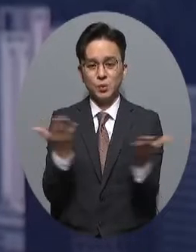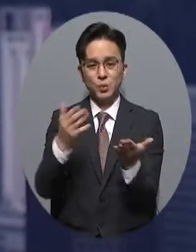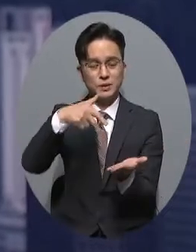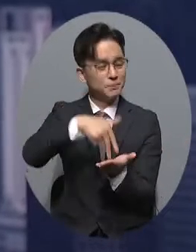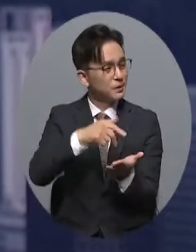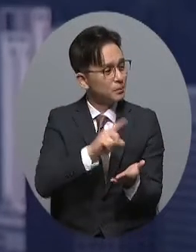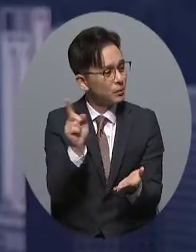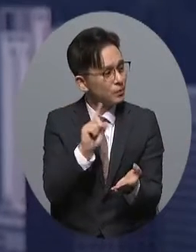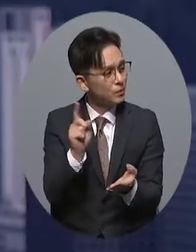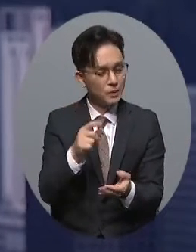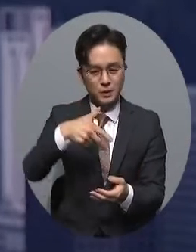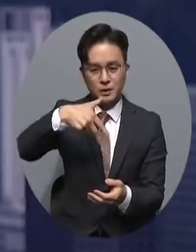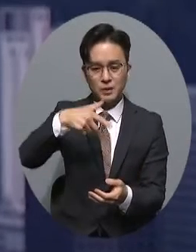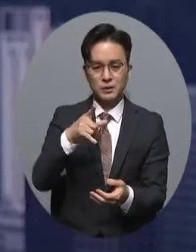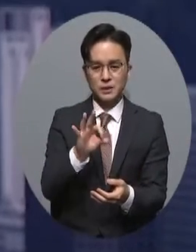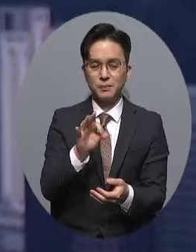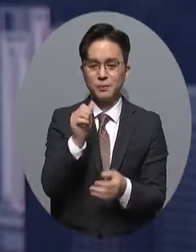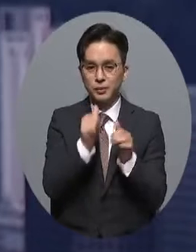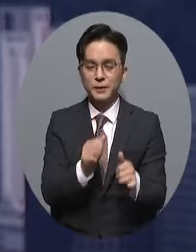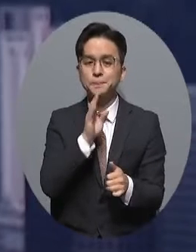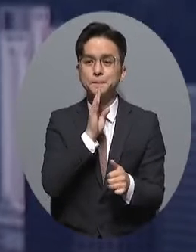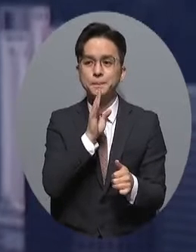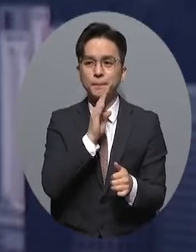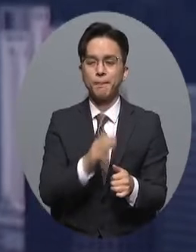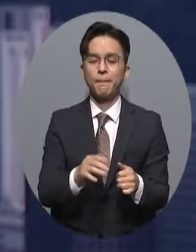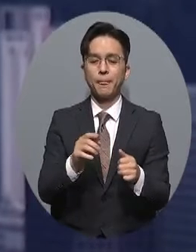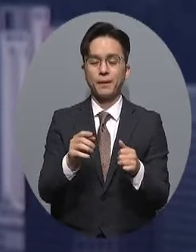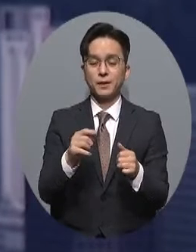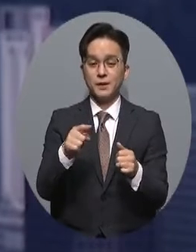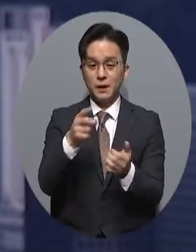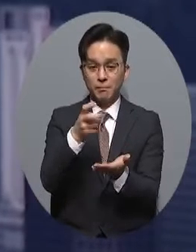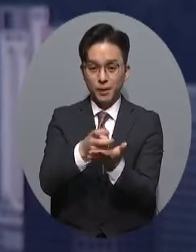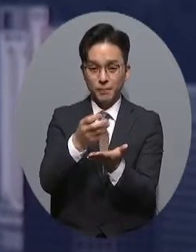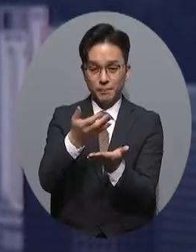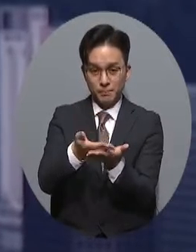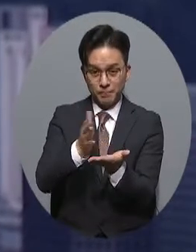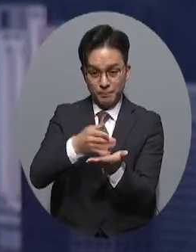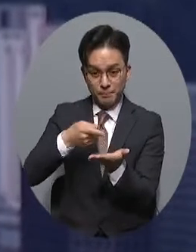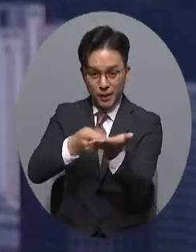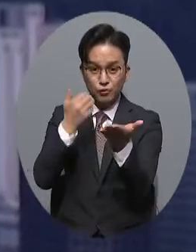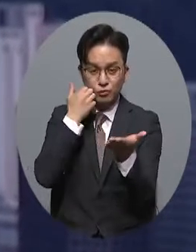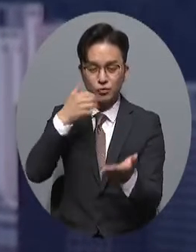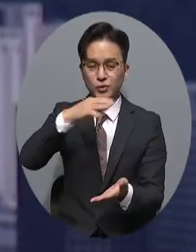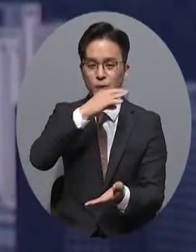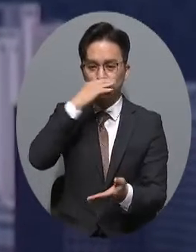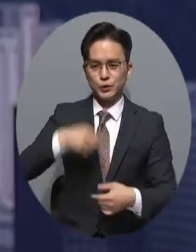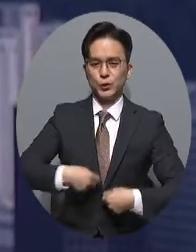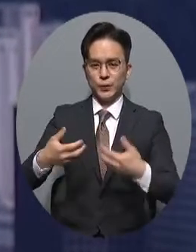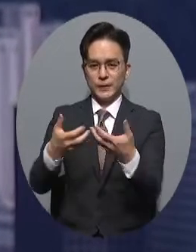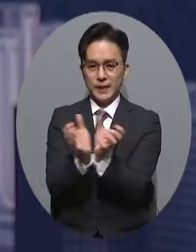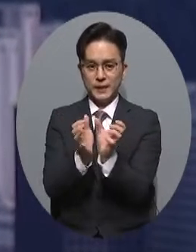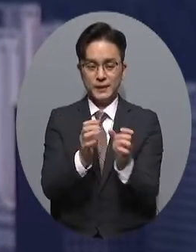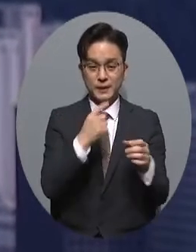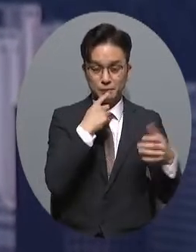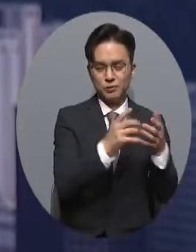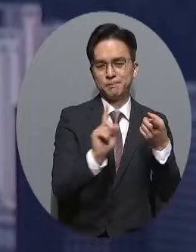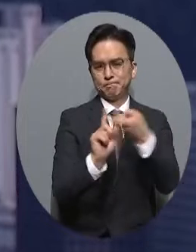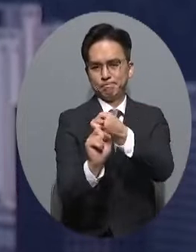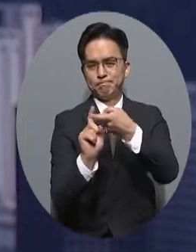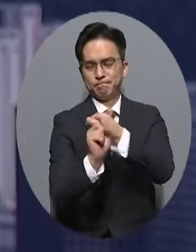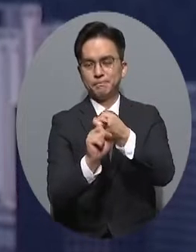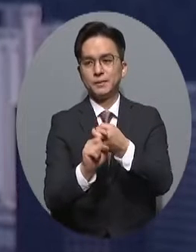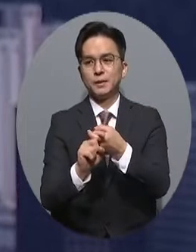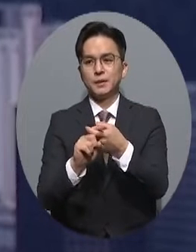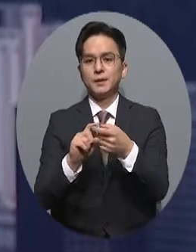정의당 그 대표 바리안 안에 민주당 의원들이 많이 이름을 올리기도 했는데 지금 짚어 주신 대로 그렇다면 개인에게 뭐 상한선을